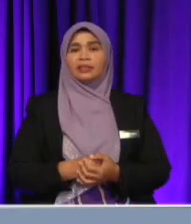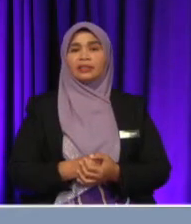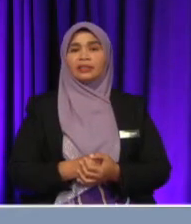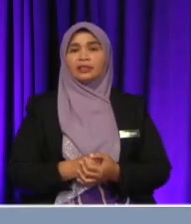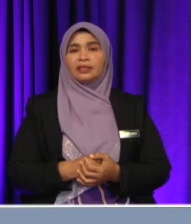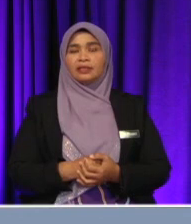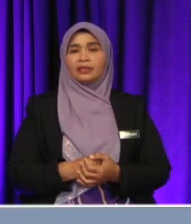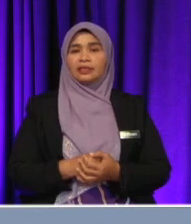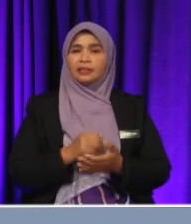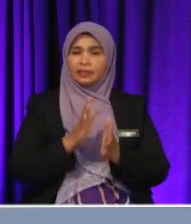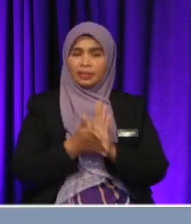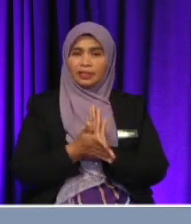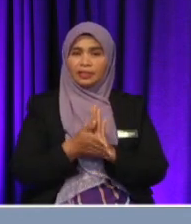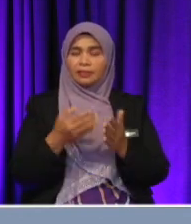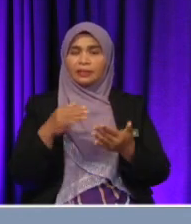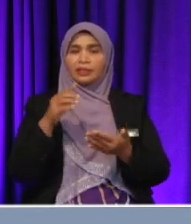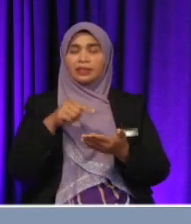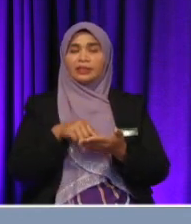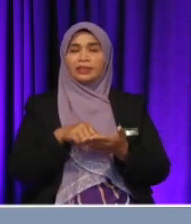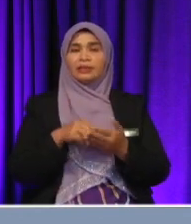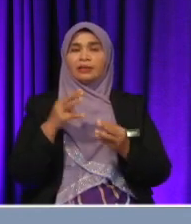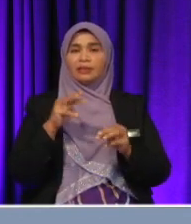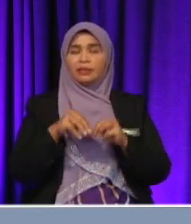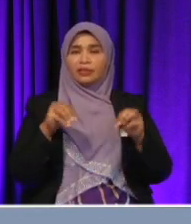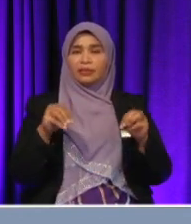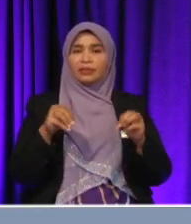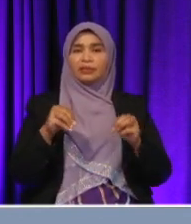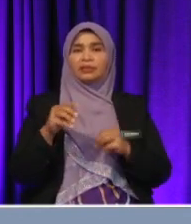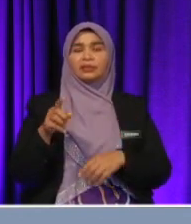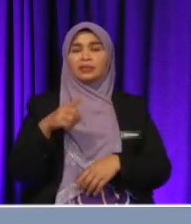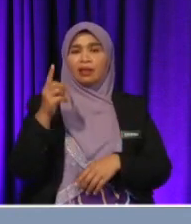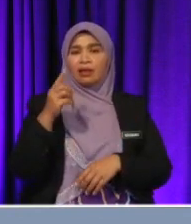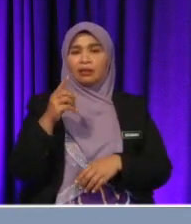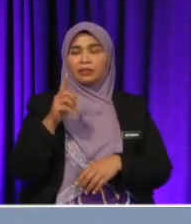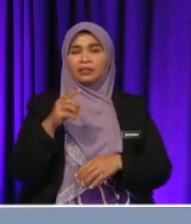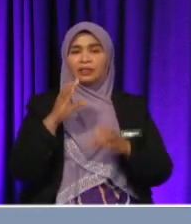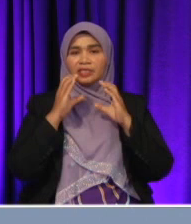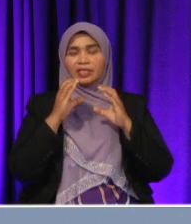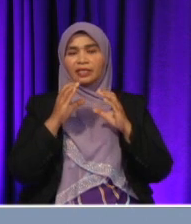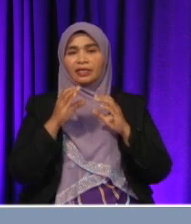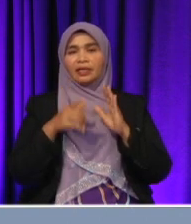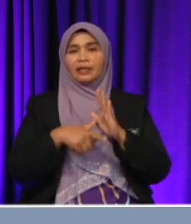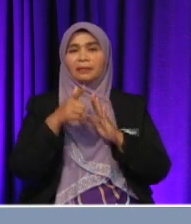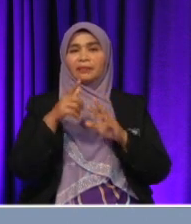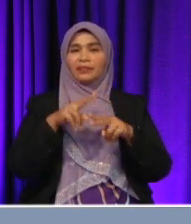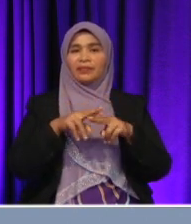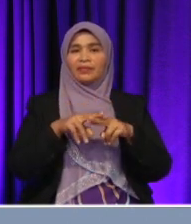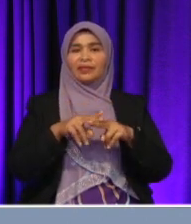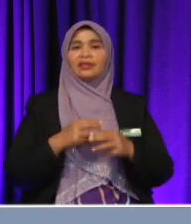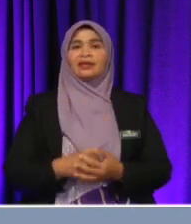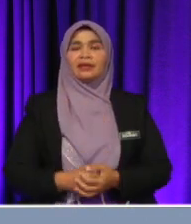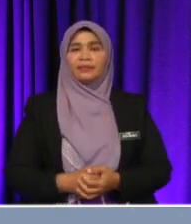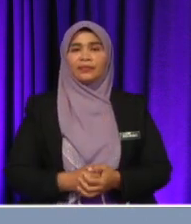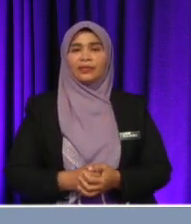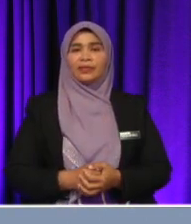jadi pasti mungkin lah murid-muridnya ingat garam makna lebih halus ee Halo Tuh halo